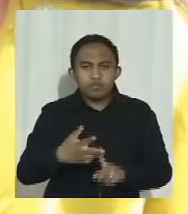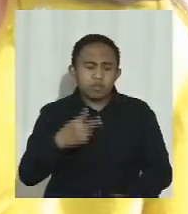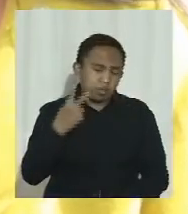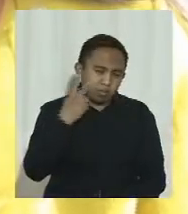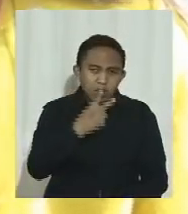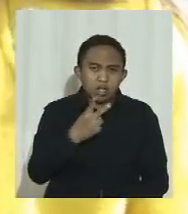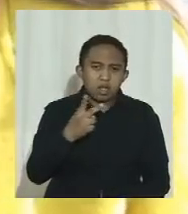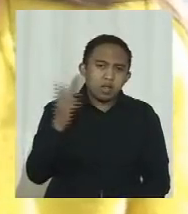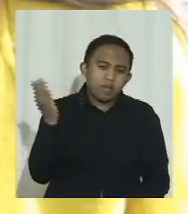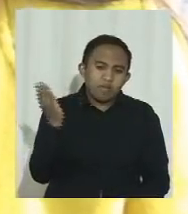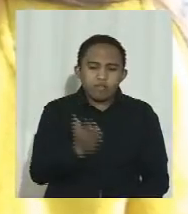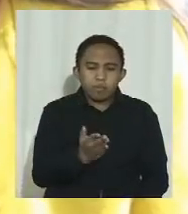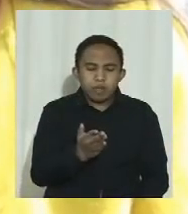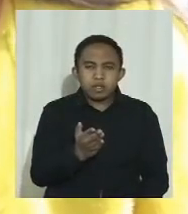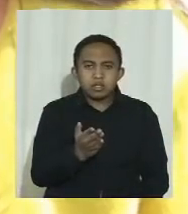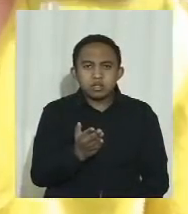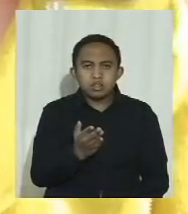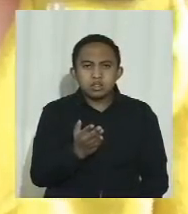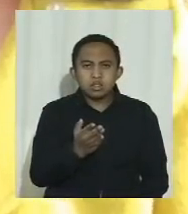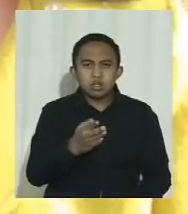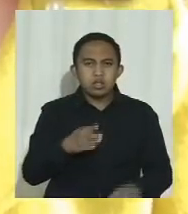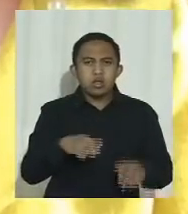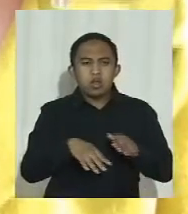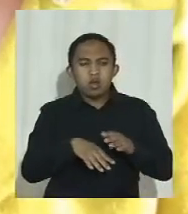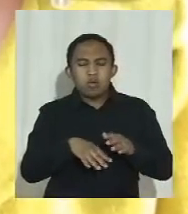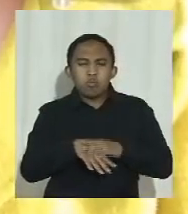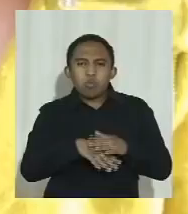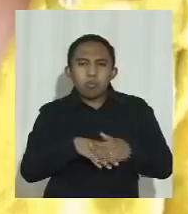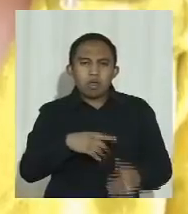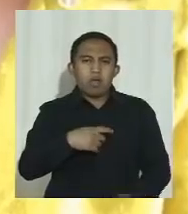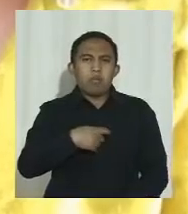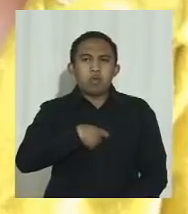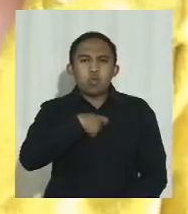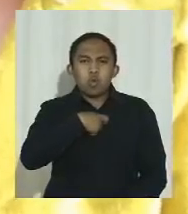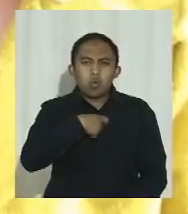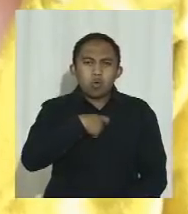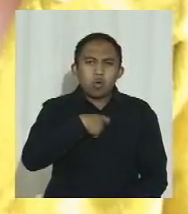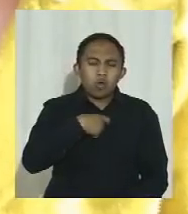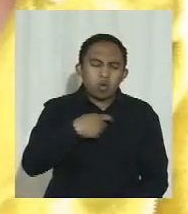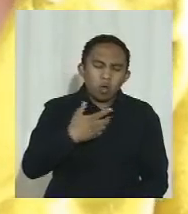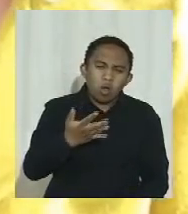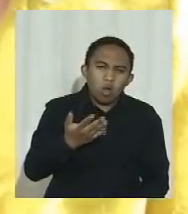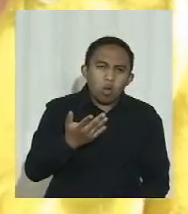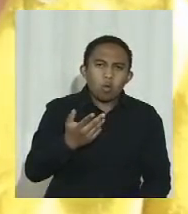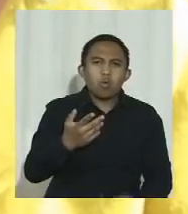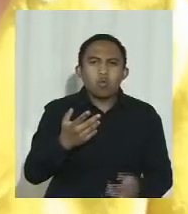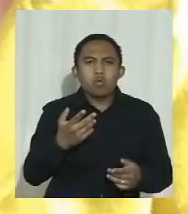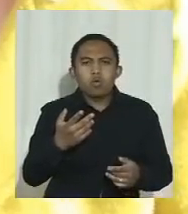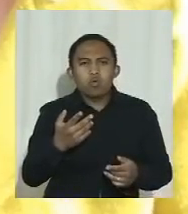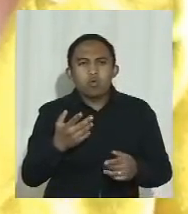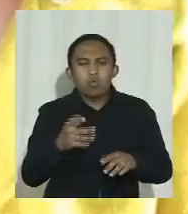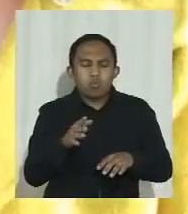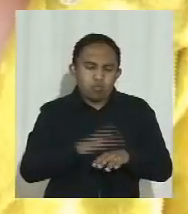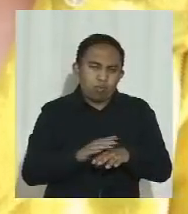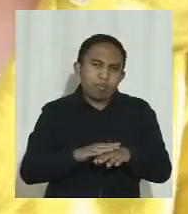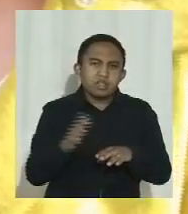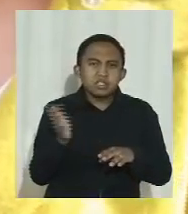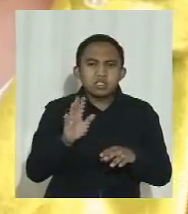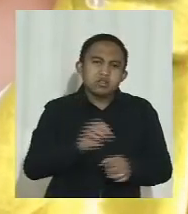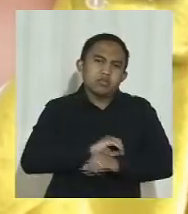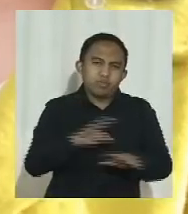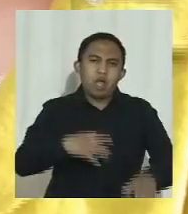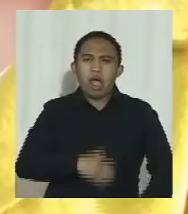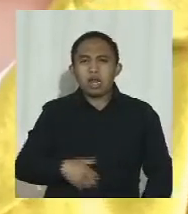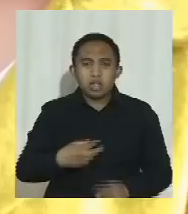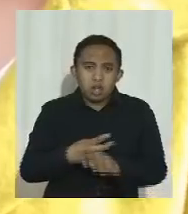fepetra fampiarana ireo fampampiasa an'ireo fepetra entina hiadiana amin'ny fiparitahan'ny aretina